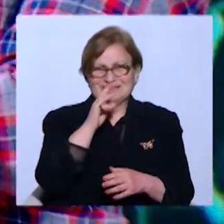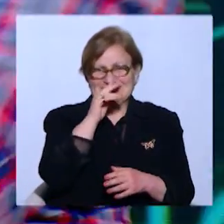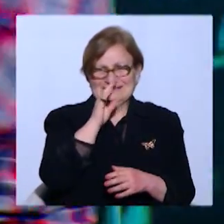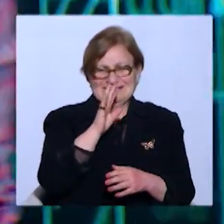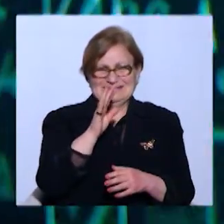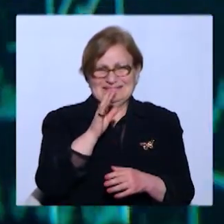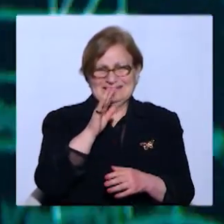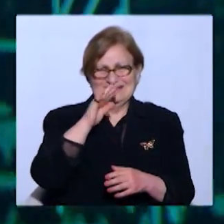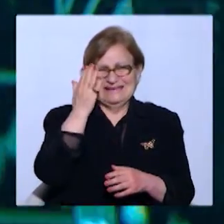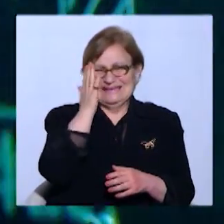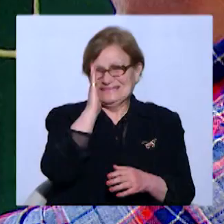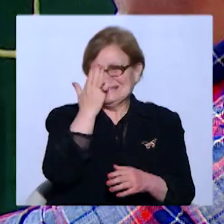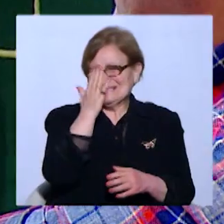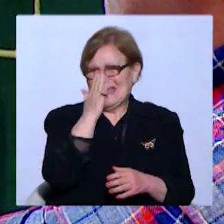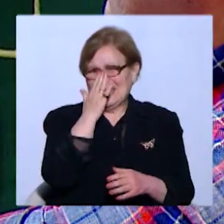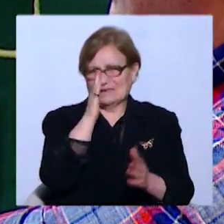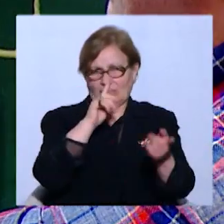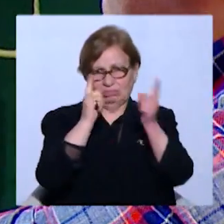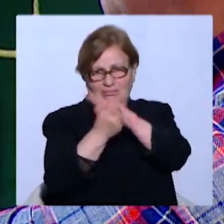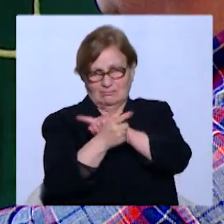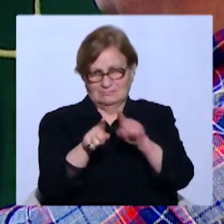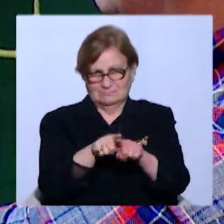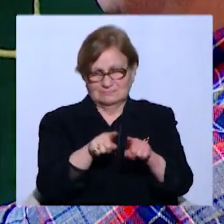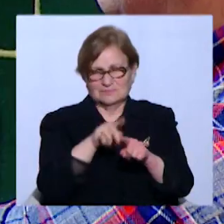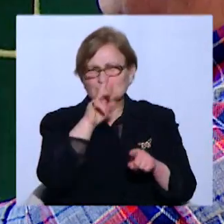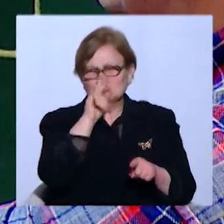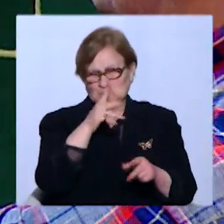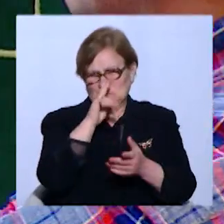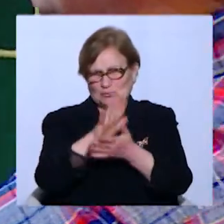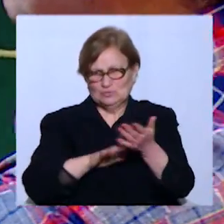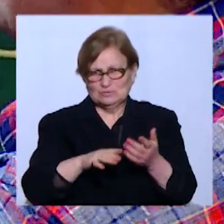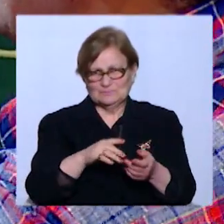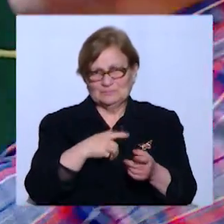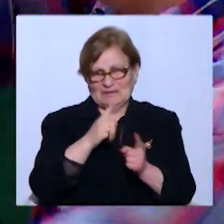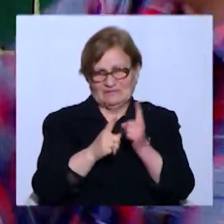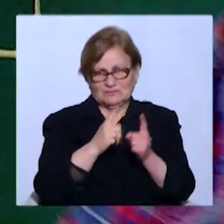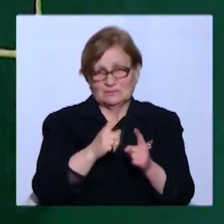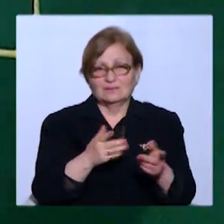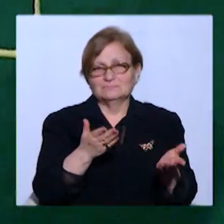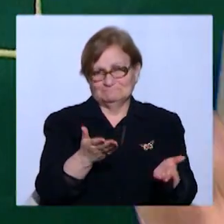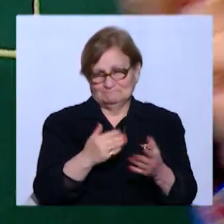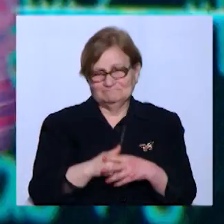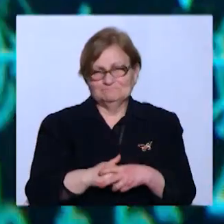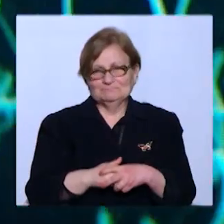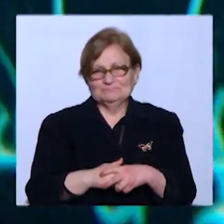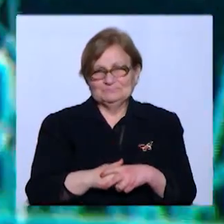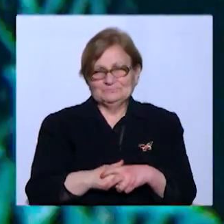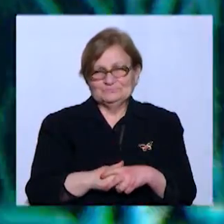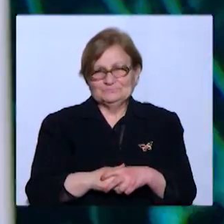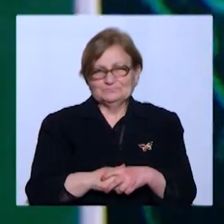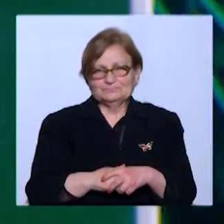მართალია, ეს სარკეში რო იყურება ის სამიანია, შემეშალა, ბოდიშს ვიხდი, ახლავე გავასწორებ. აი, ძალიან